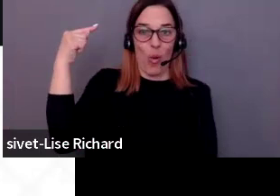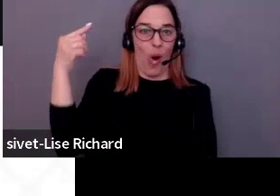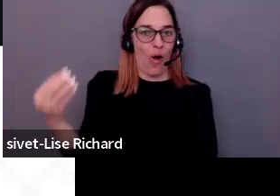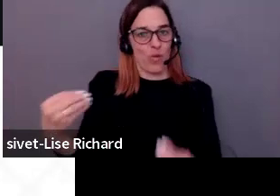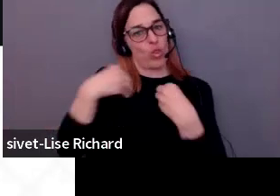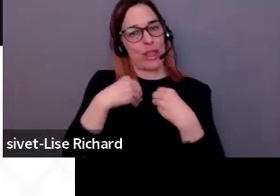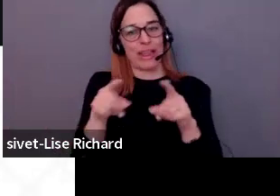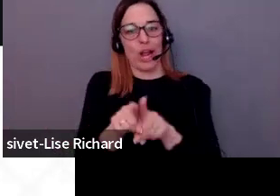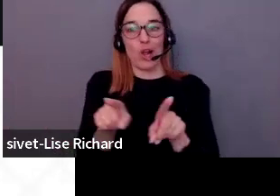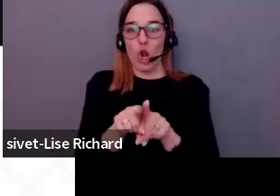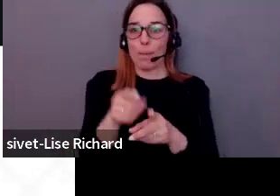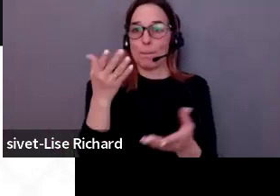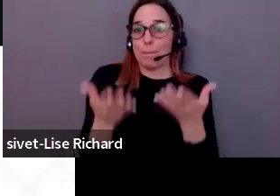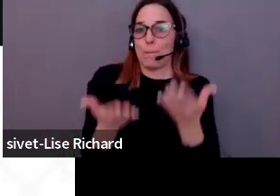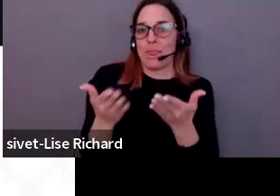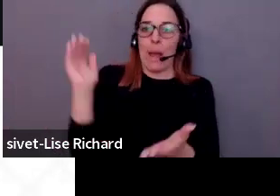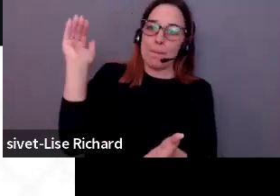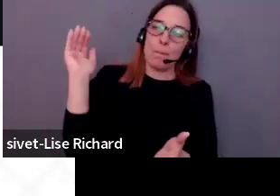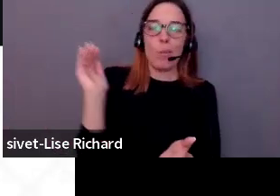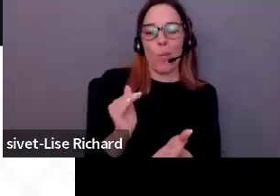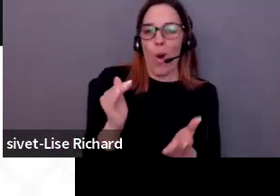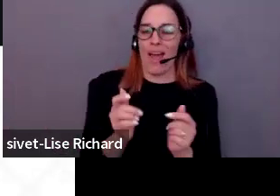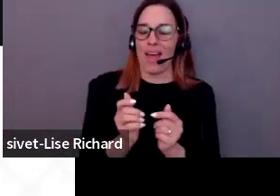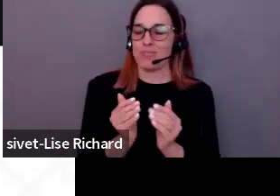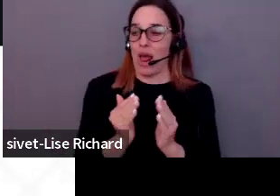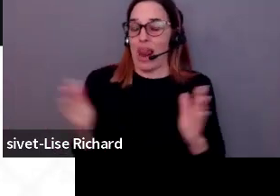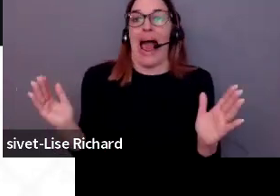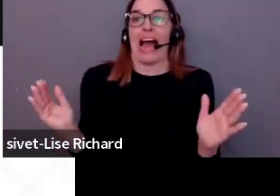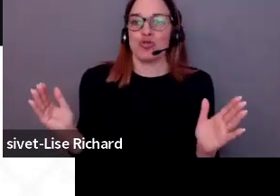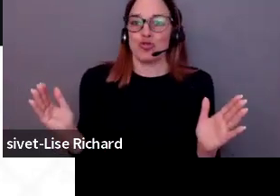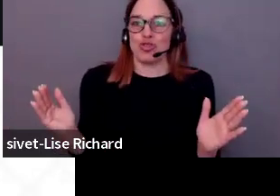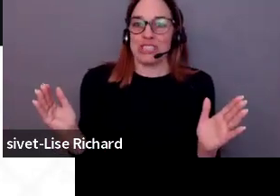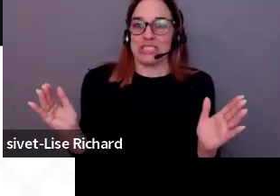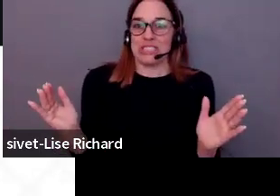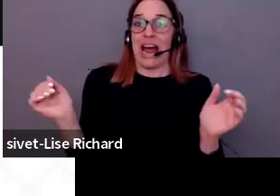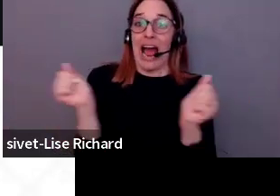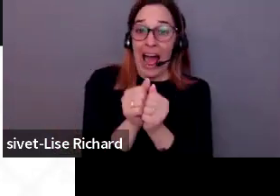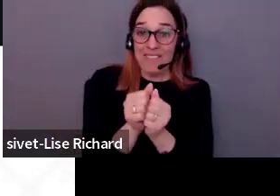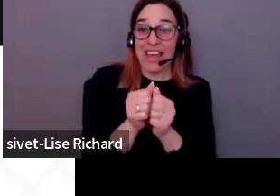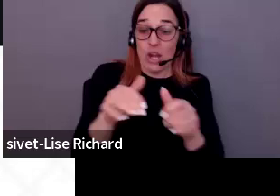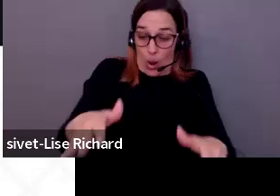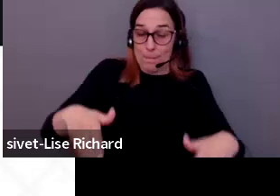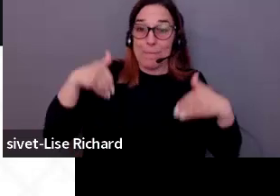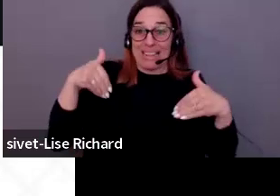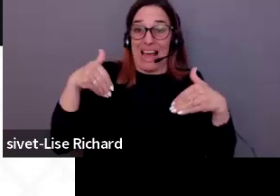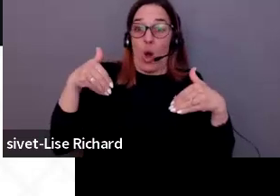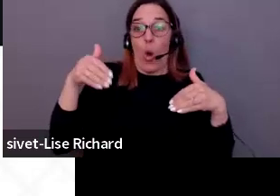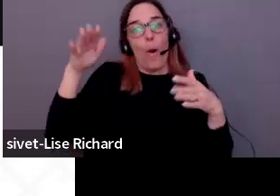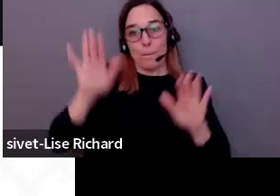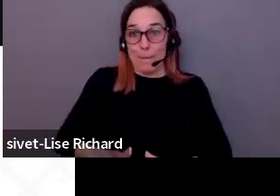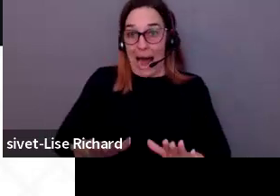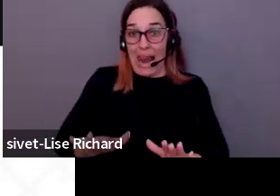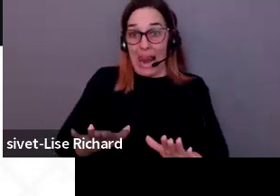donner l'impression que c'est peut-être moins large, surtout si on vient jumeler ça avec un pantalon qui est plus